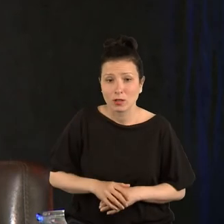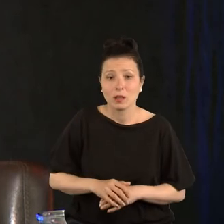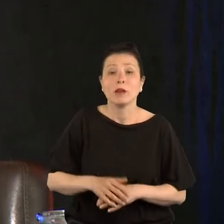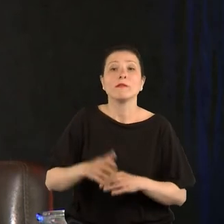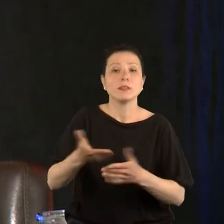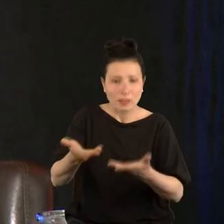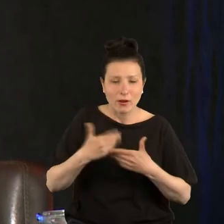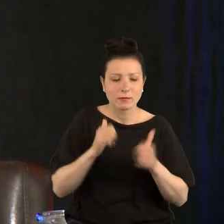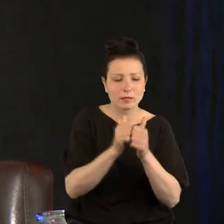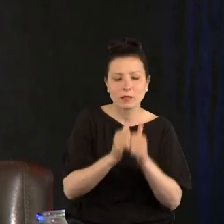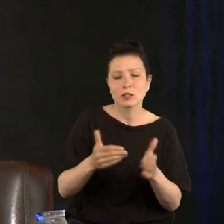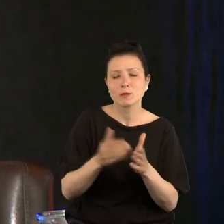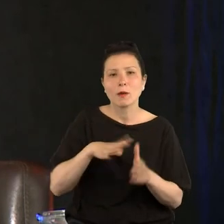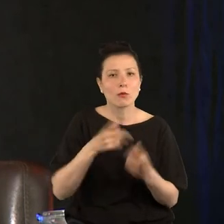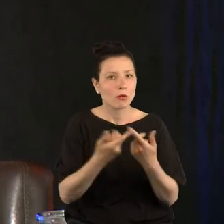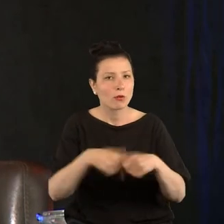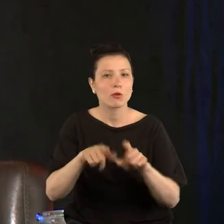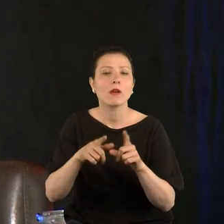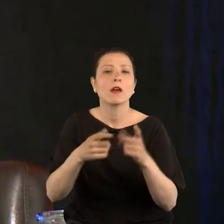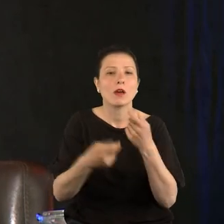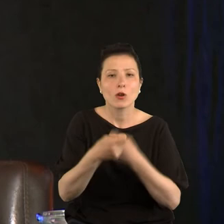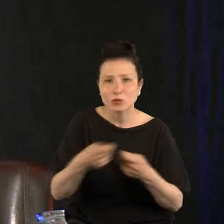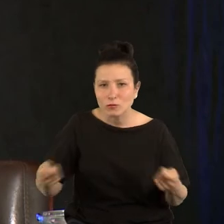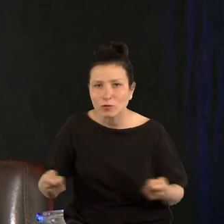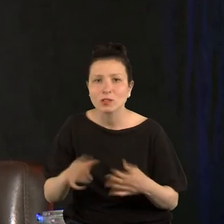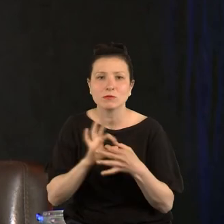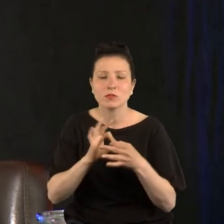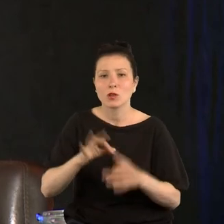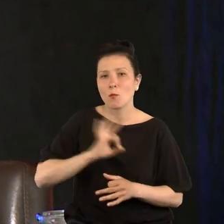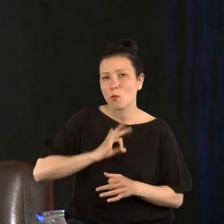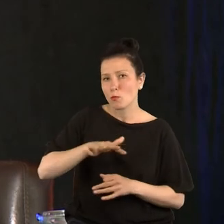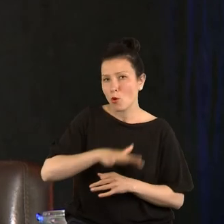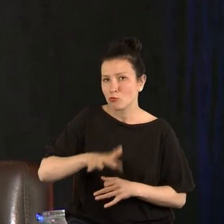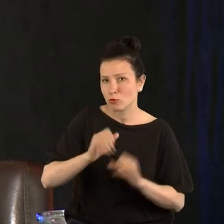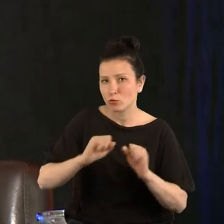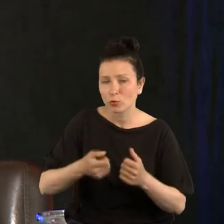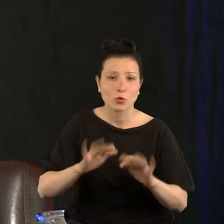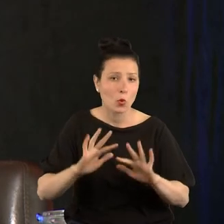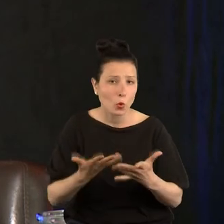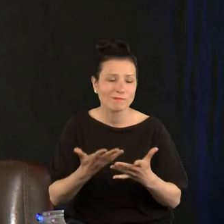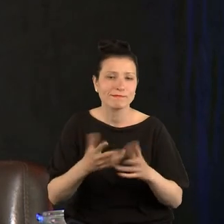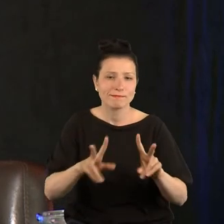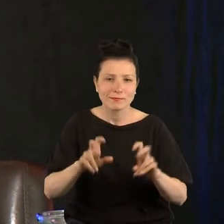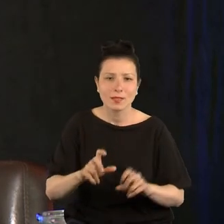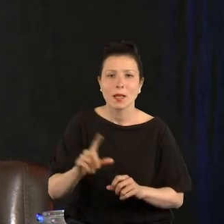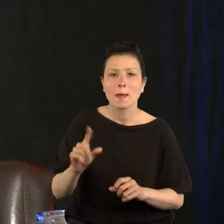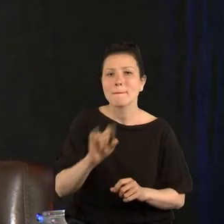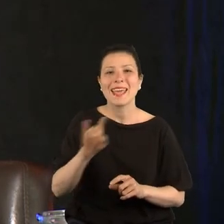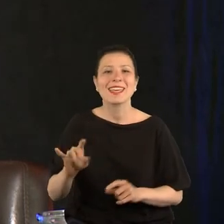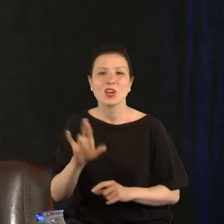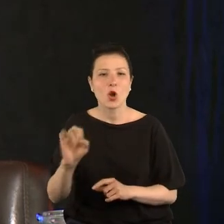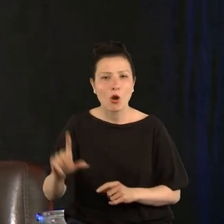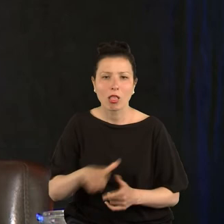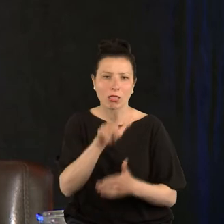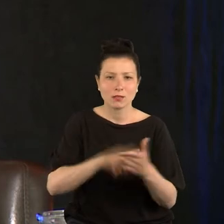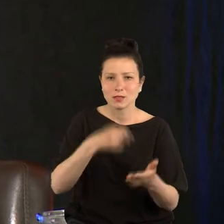zadania do rozwiązania związane z moim obszarem działania, czyli z tak zwanym payrollem i listami płac